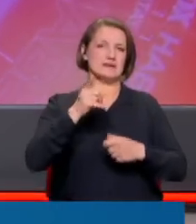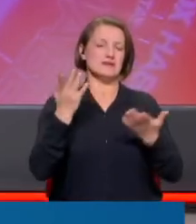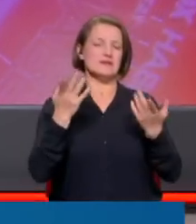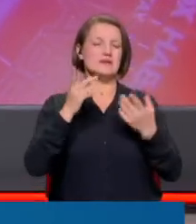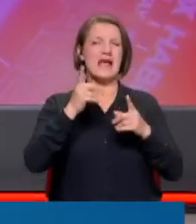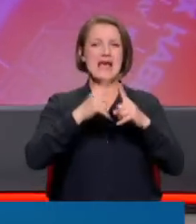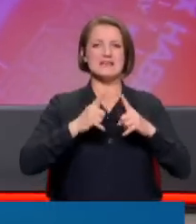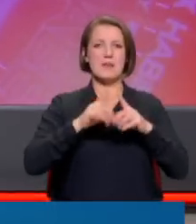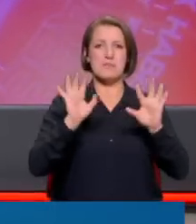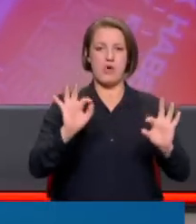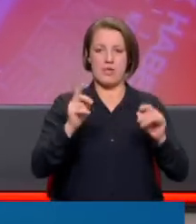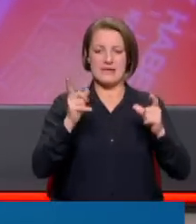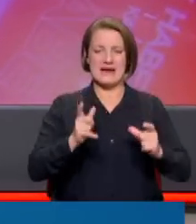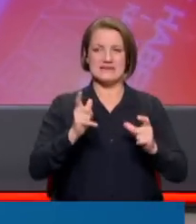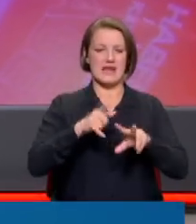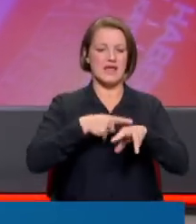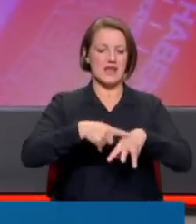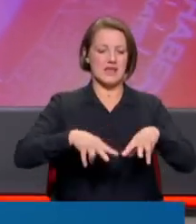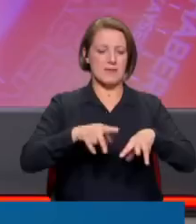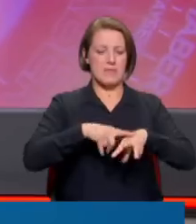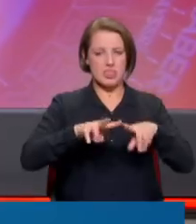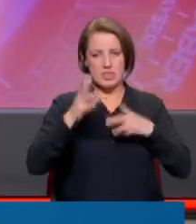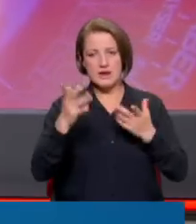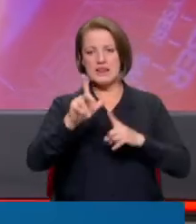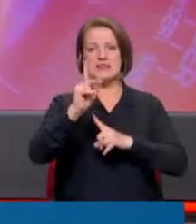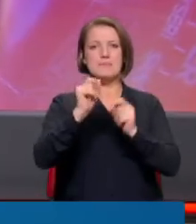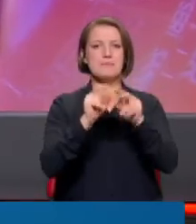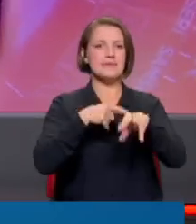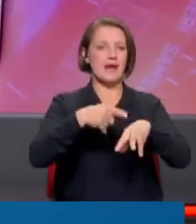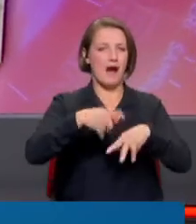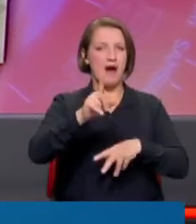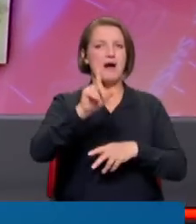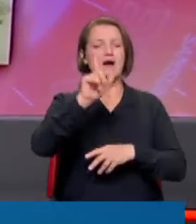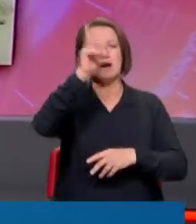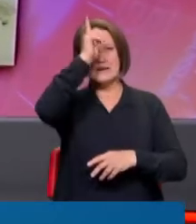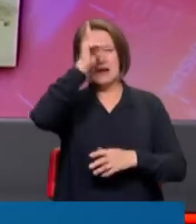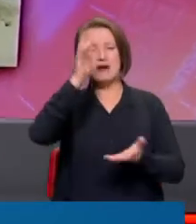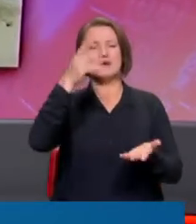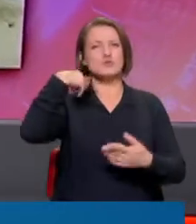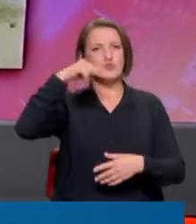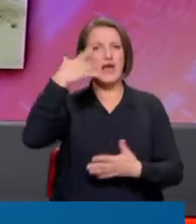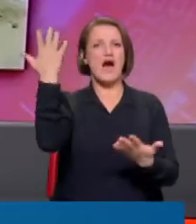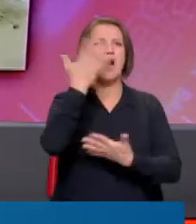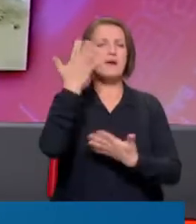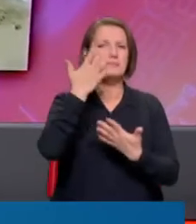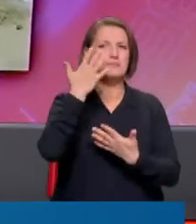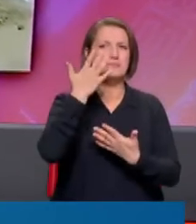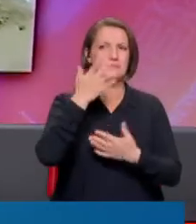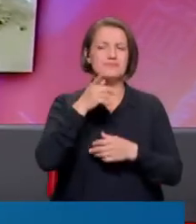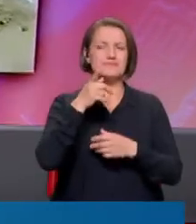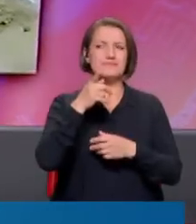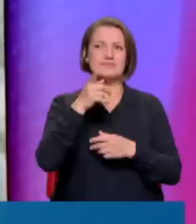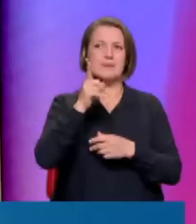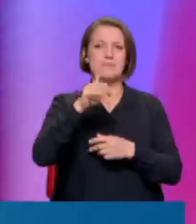tarihte böyle bir yerde yemen'de Libya'da Irak'ta Suriye'de Afganistan bir iç savaş böyle bir